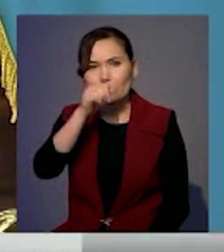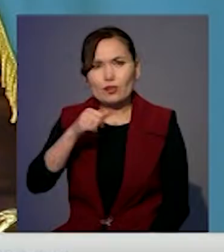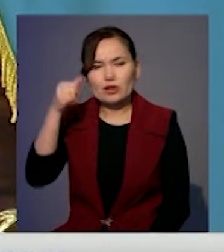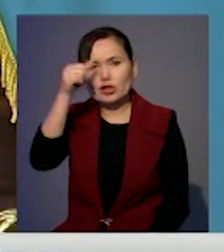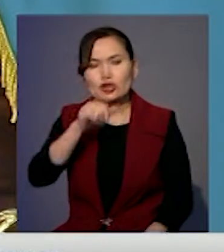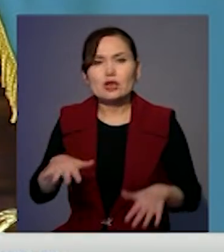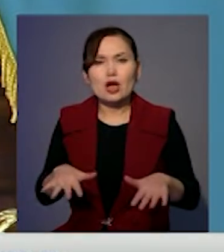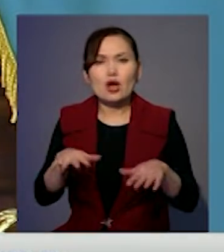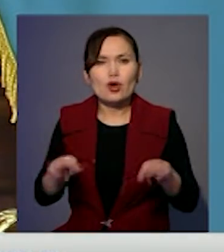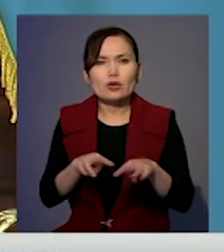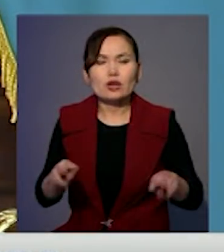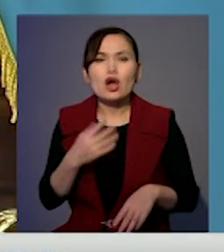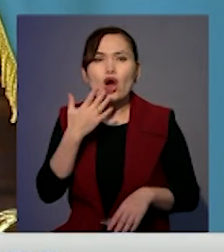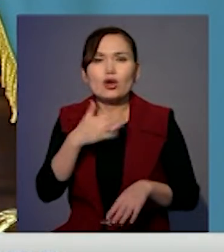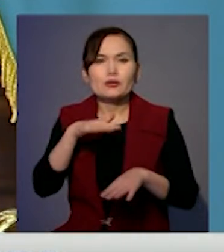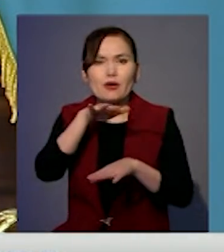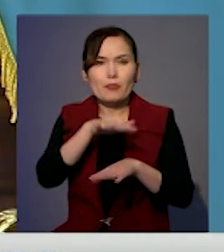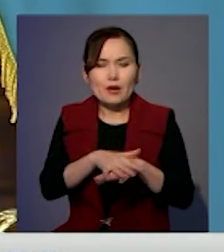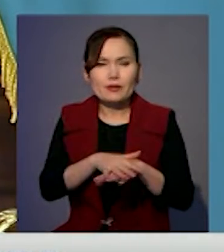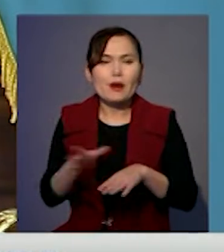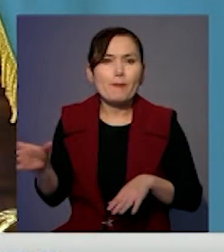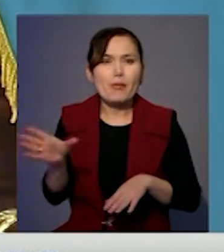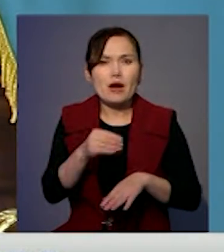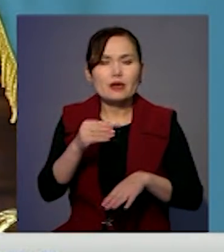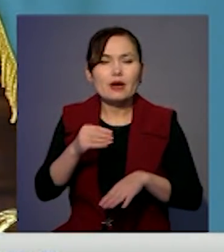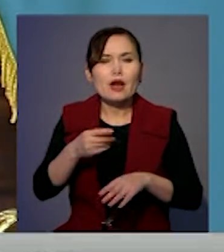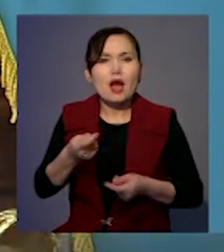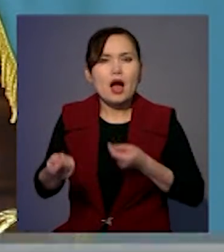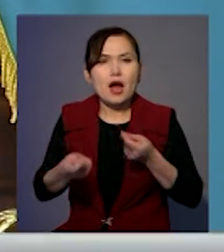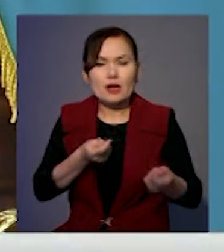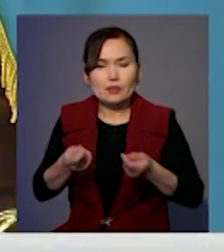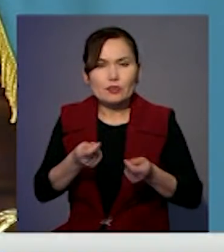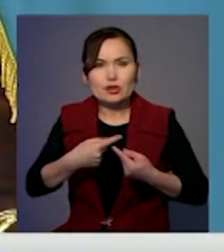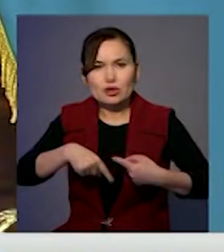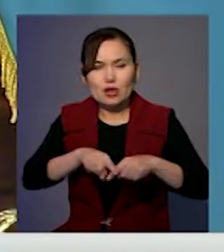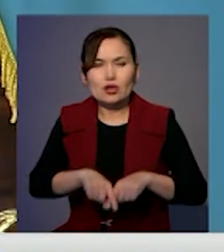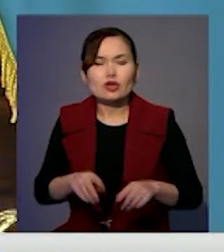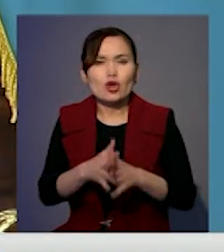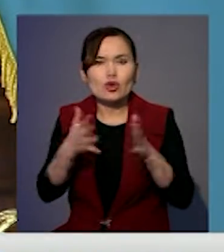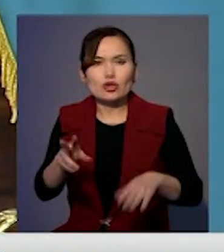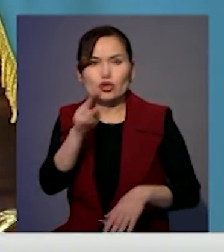үкімет, ұлттық банк, барлық әкімшіліктер үлкен жұмыс істеп, жалпы